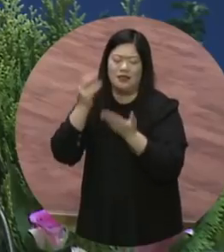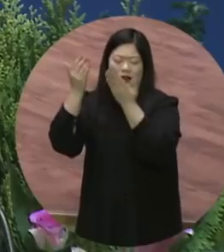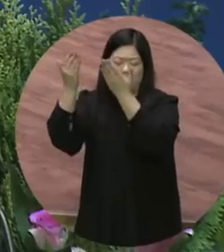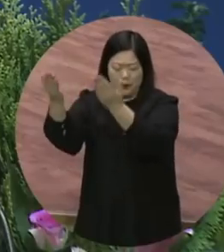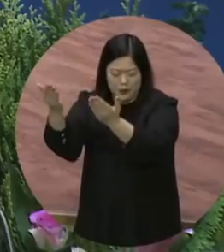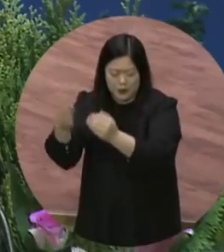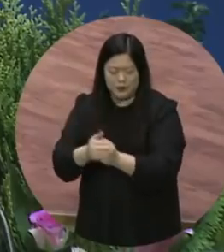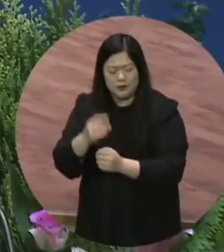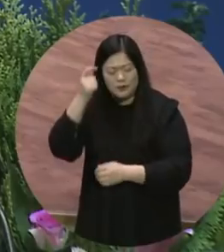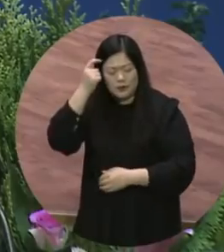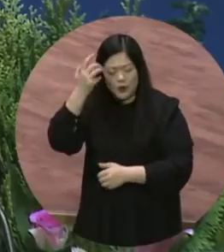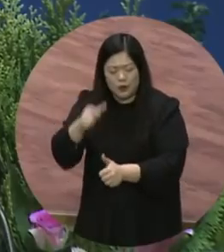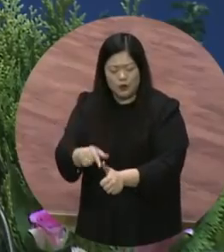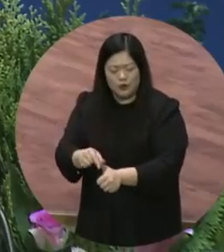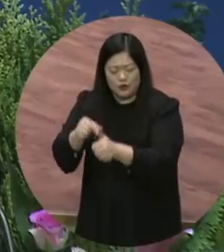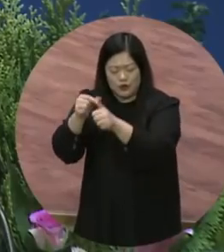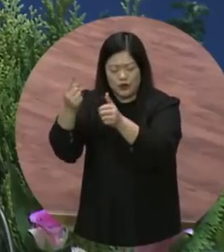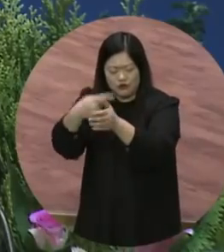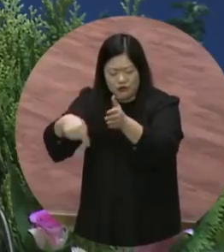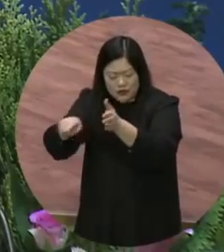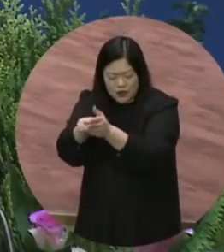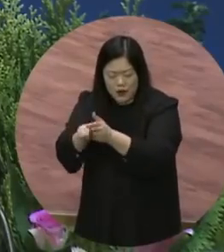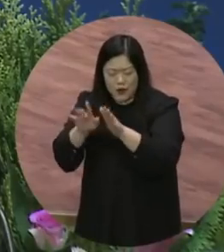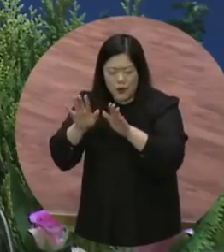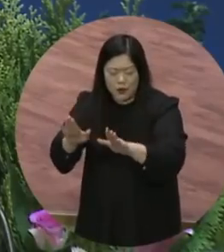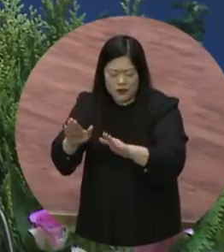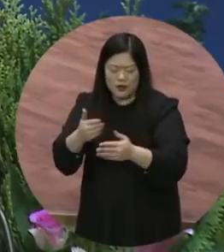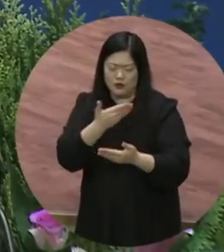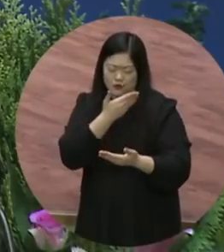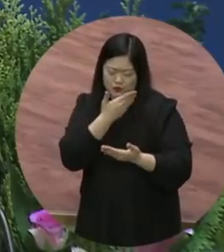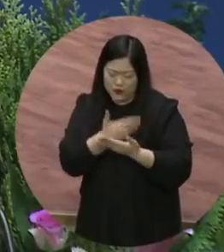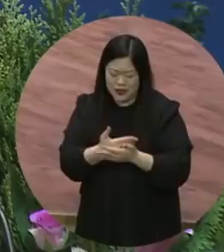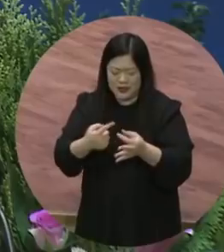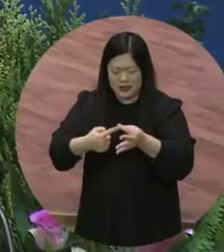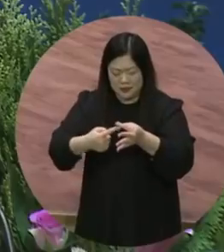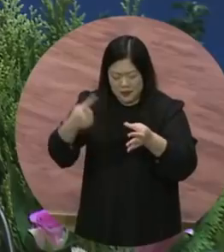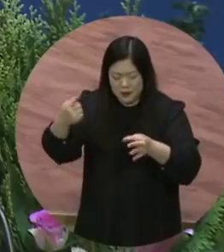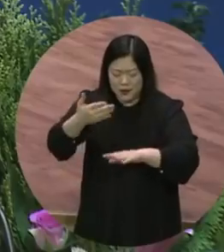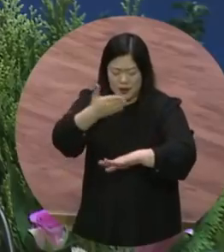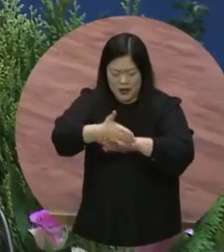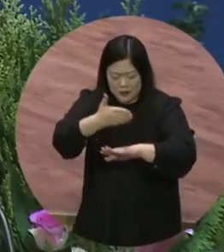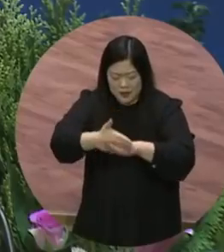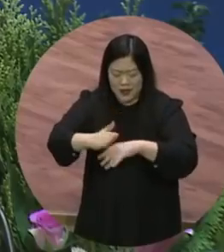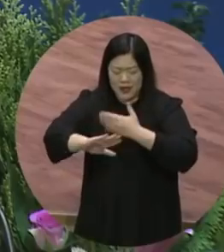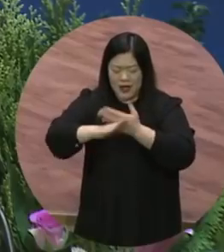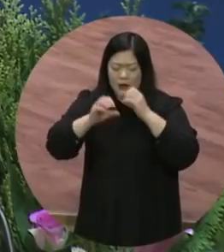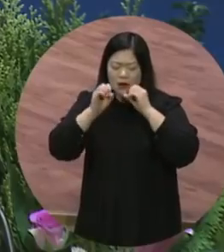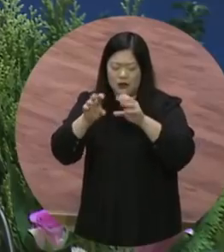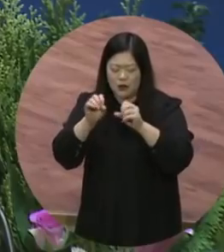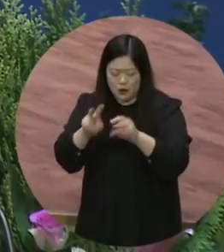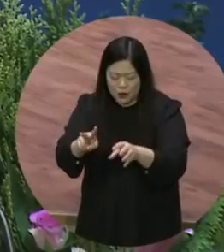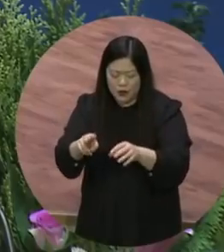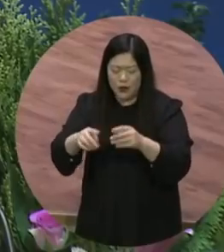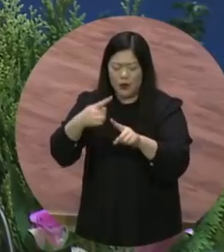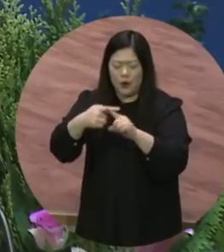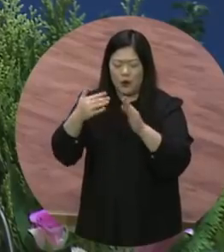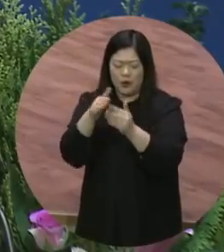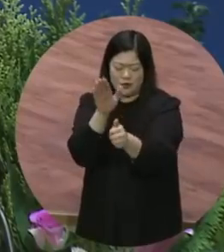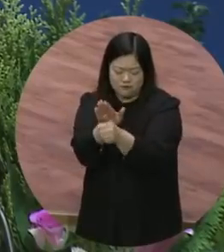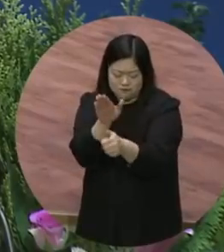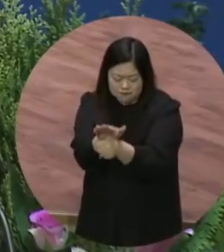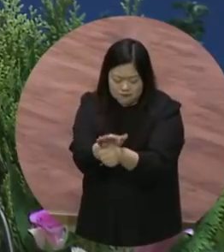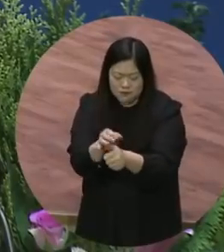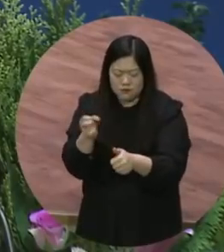참으로 영혼 구원을 위해서 이 시간 하나님께 주일헌금, 십일조헌금, 감사의 예물, 해외 승교헌금, 미자리헌금, 본당 헌당을